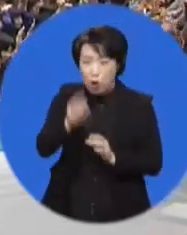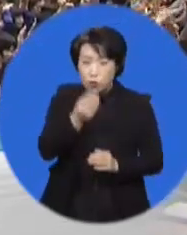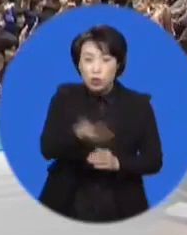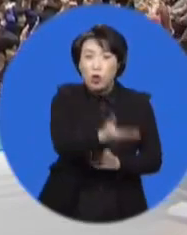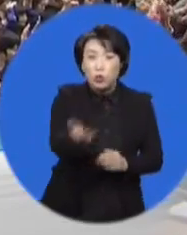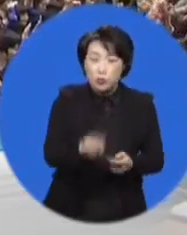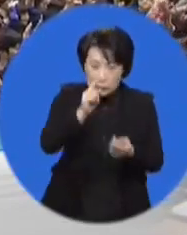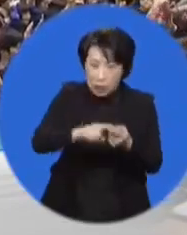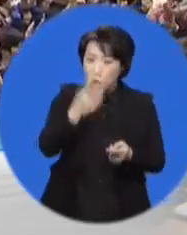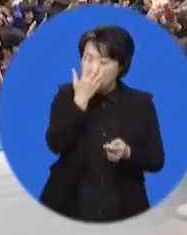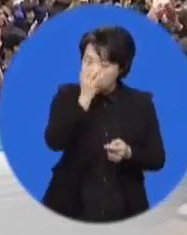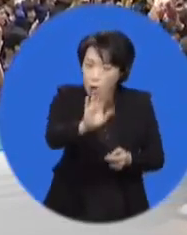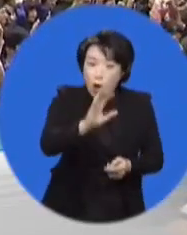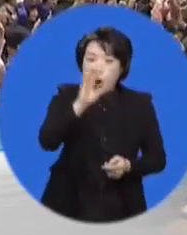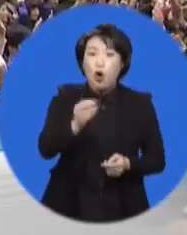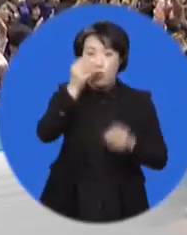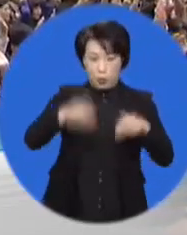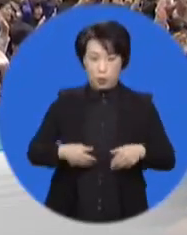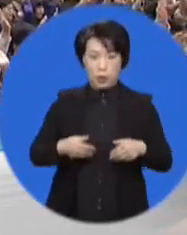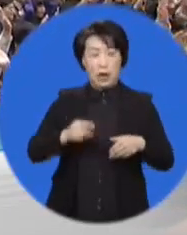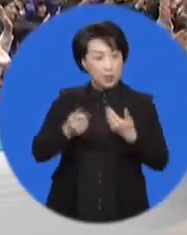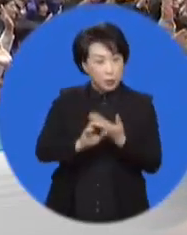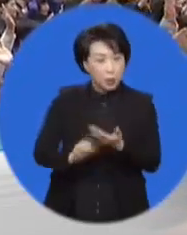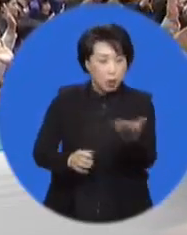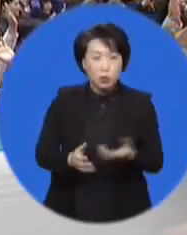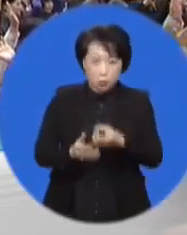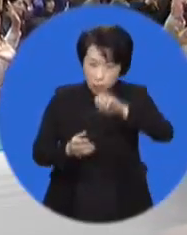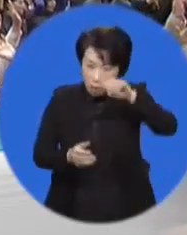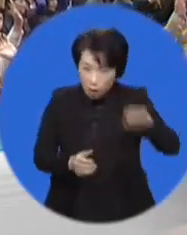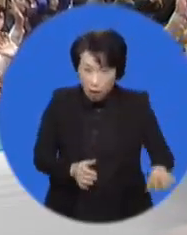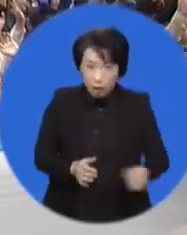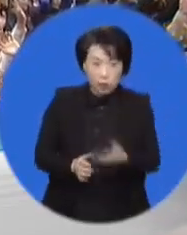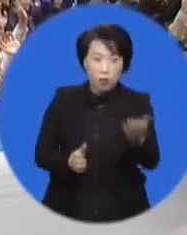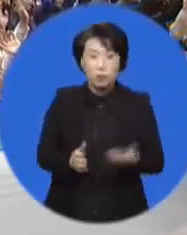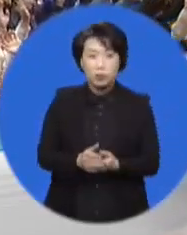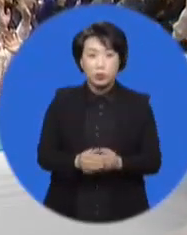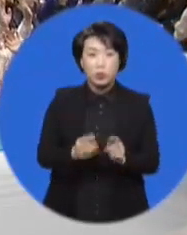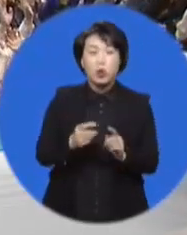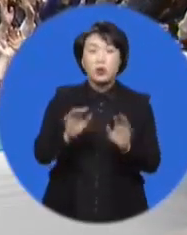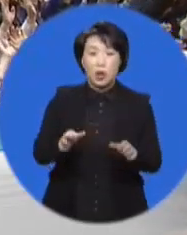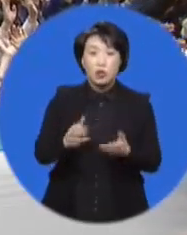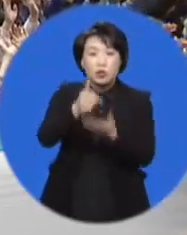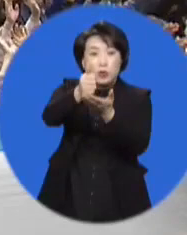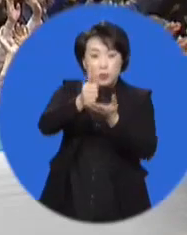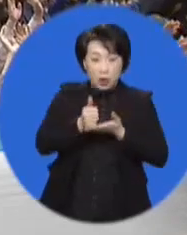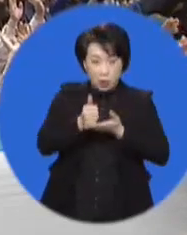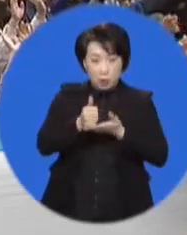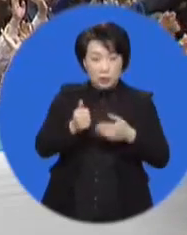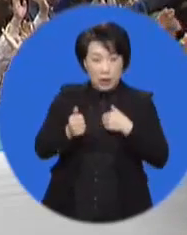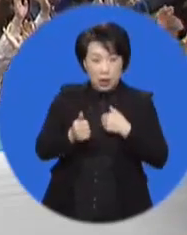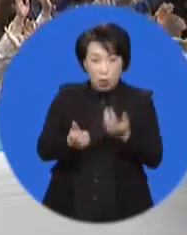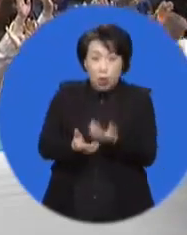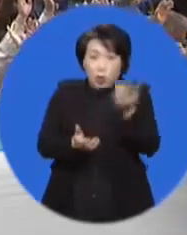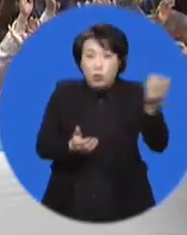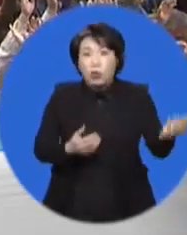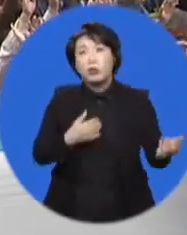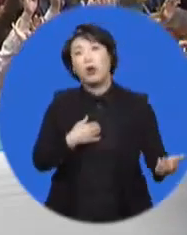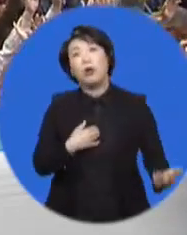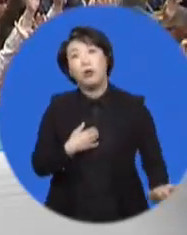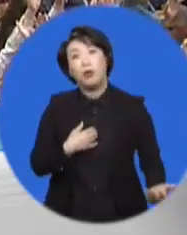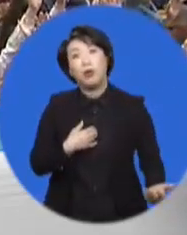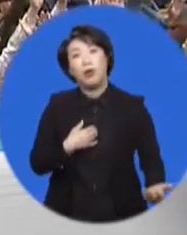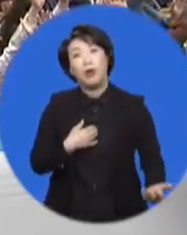거룩하라. 그렇지 않으면 너희를 멸해버리리라. 교회를 옮겨버린, 주님이 내 안에 계신 자체를 옮겨버린다는